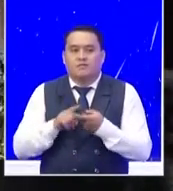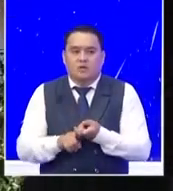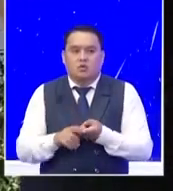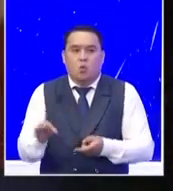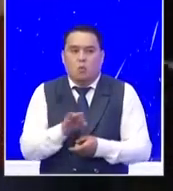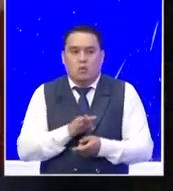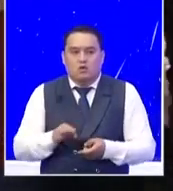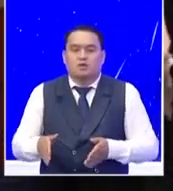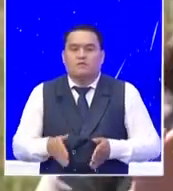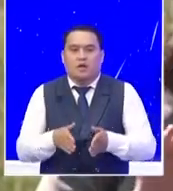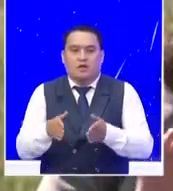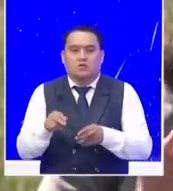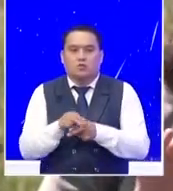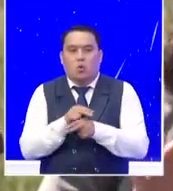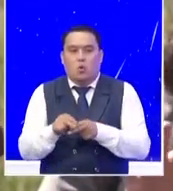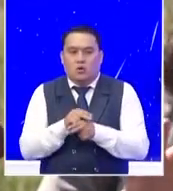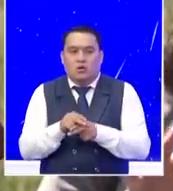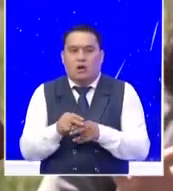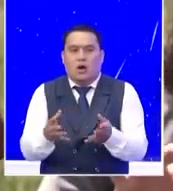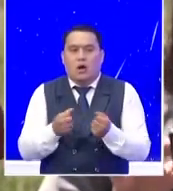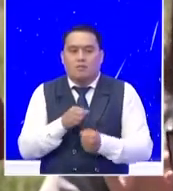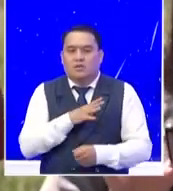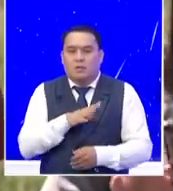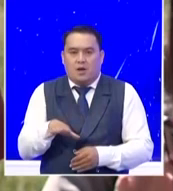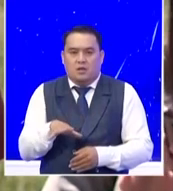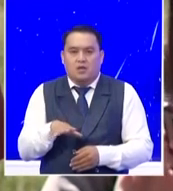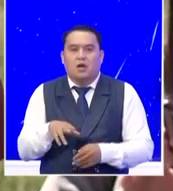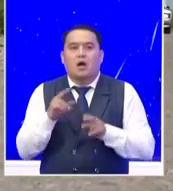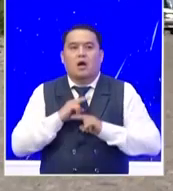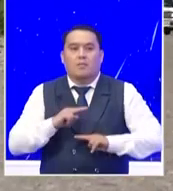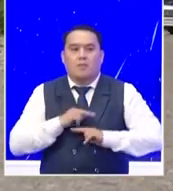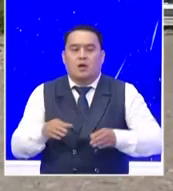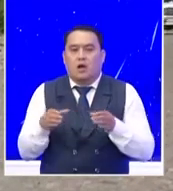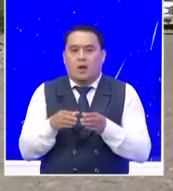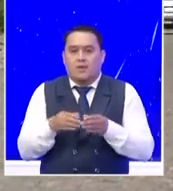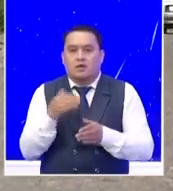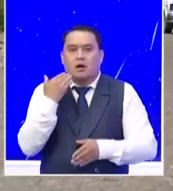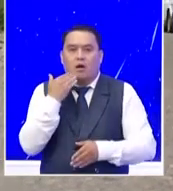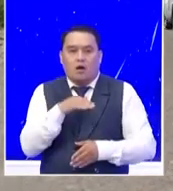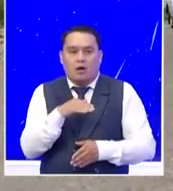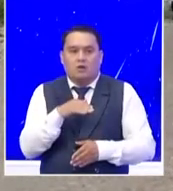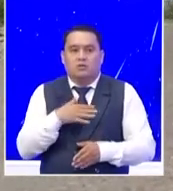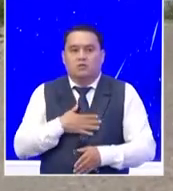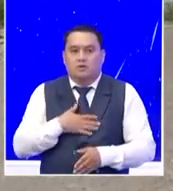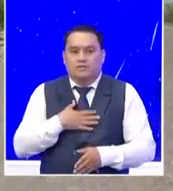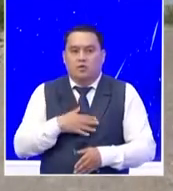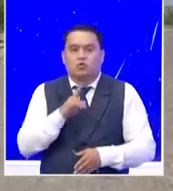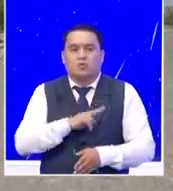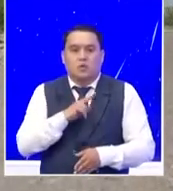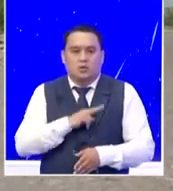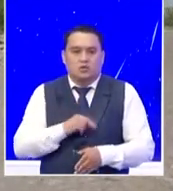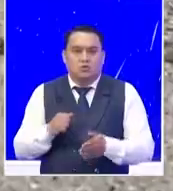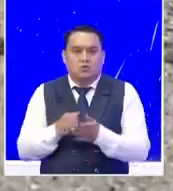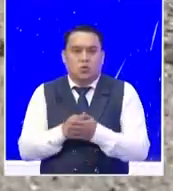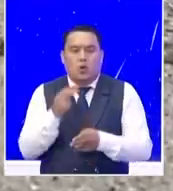облыстық Қазавтодор филиалы салынған жолдарды қабылдамапты. Яғни мердігер компания жұмысының сапасы сын көтермейді. Жөндеу жұмыстары соңына